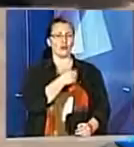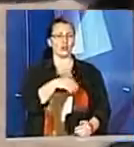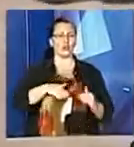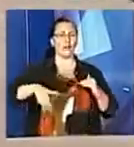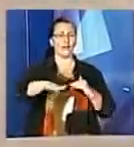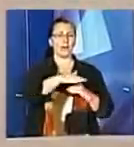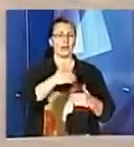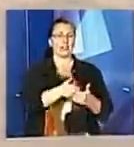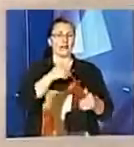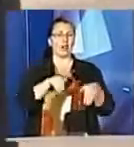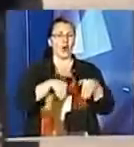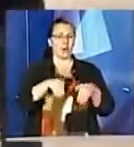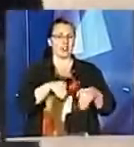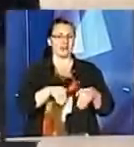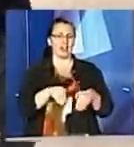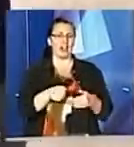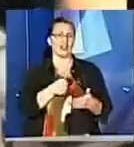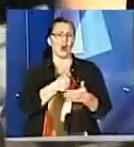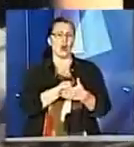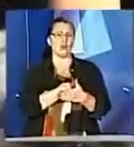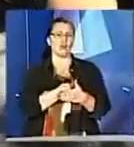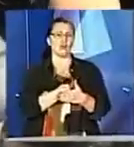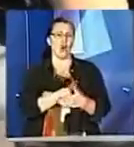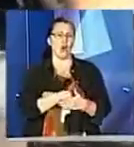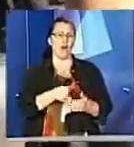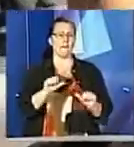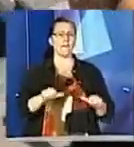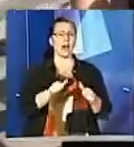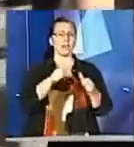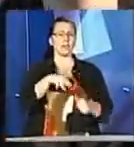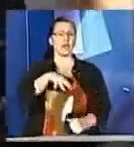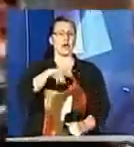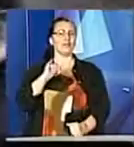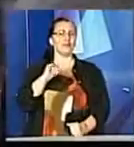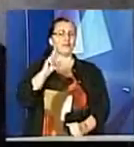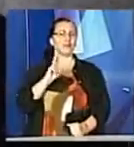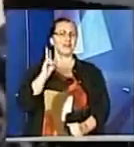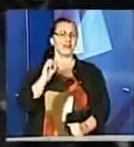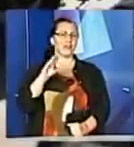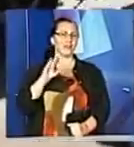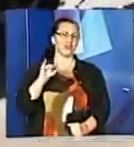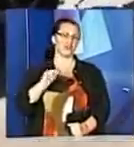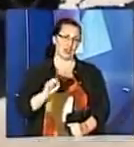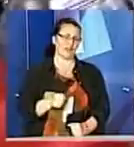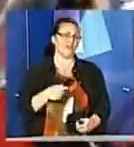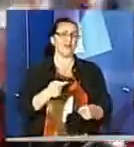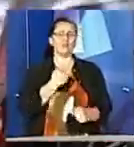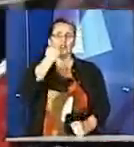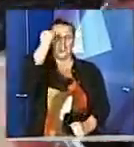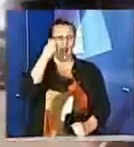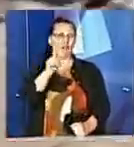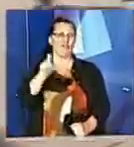театром, проспект Свободи, площа Міцкевича та проспект Свободи. За це люди дякували фінансами, які далі спрямують